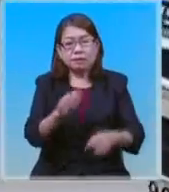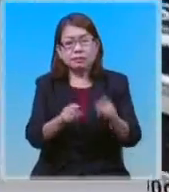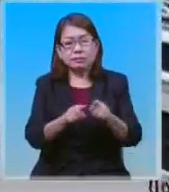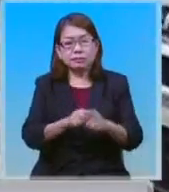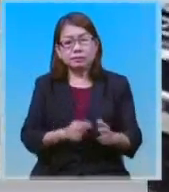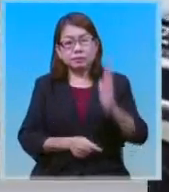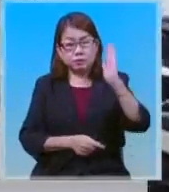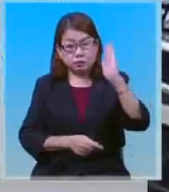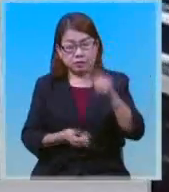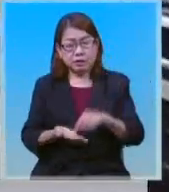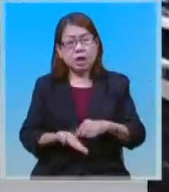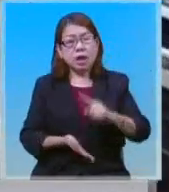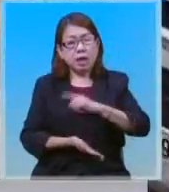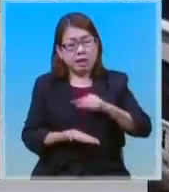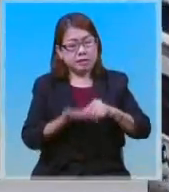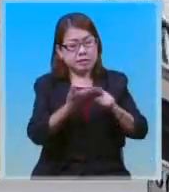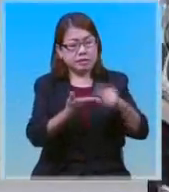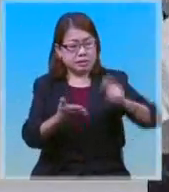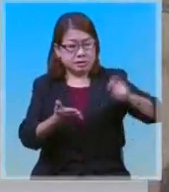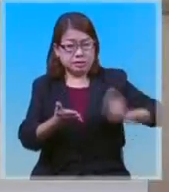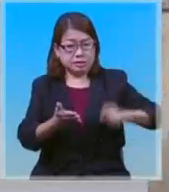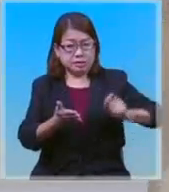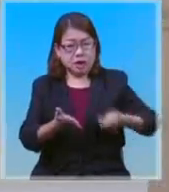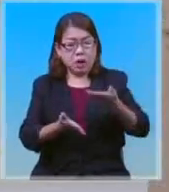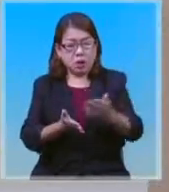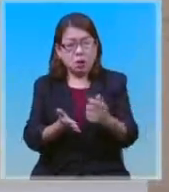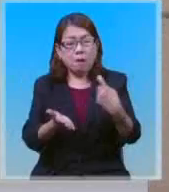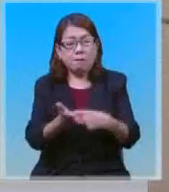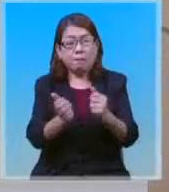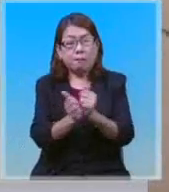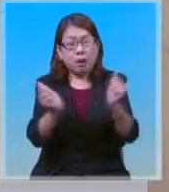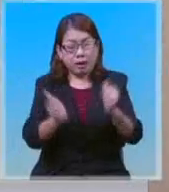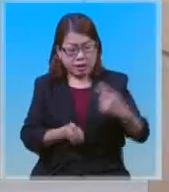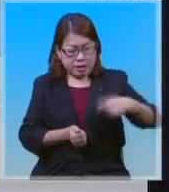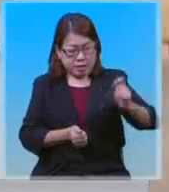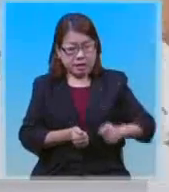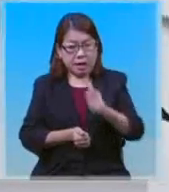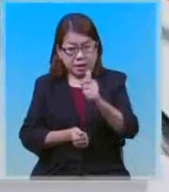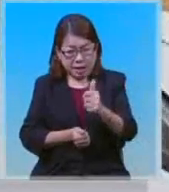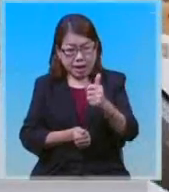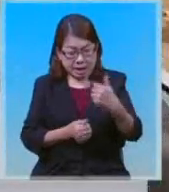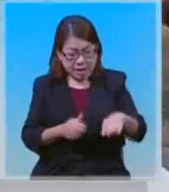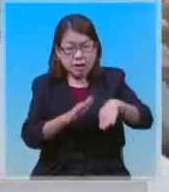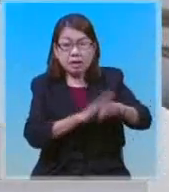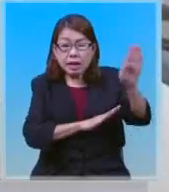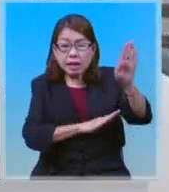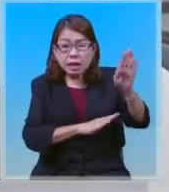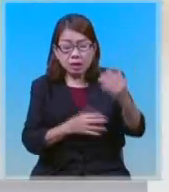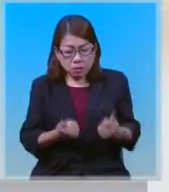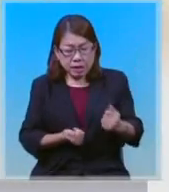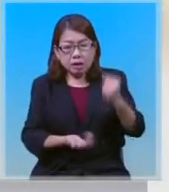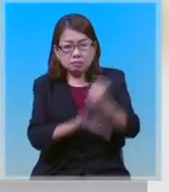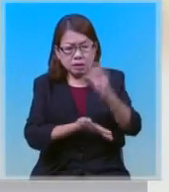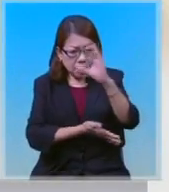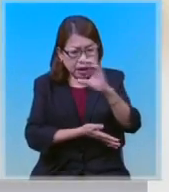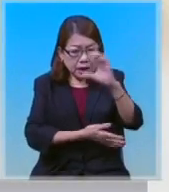งศ์ก็มีการยื่นประกันตัวต่อศาลอาญาหลังจากที่ศาลให้ประกันตัวแล้วอะค่ะก็มีการหลบหนีทางศาลอาญาก็เลยออกหมายจับไว้เจ้าหน้